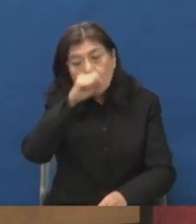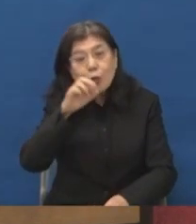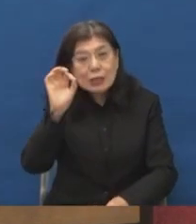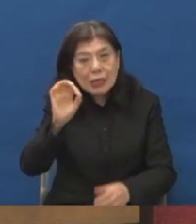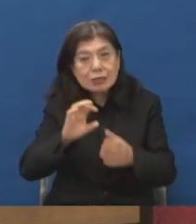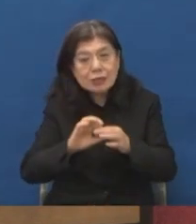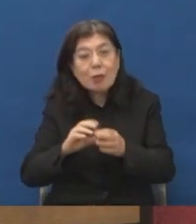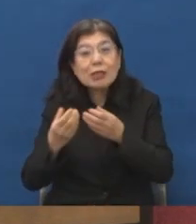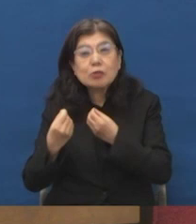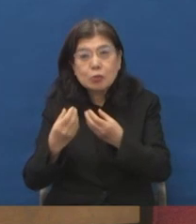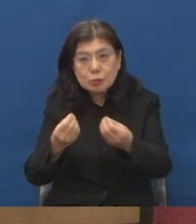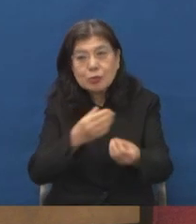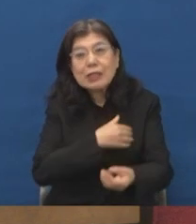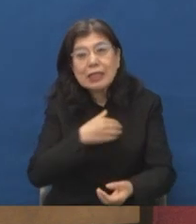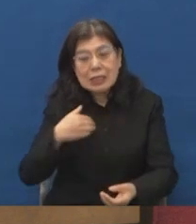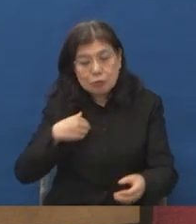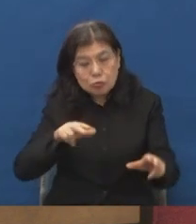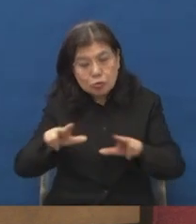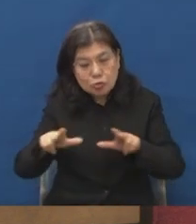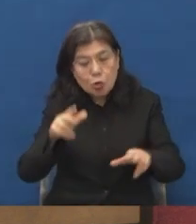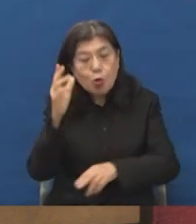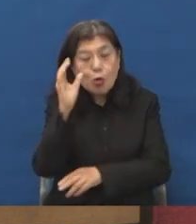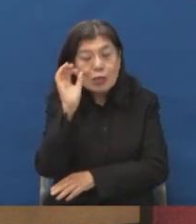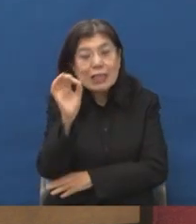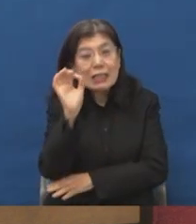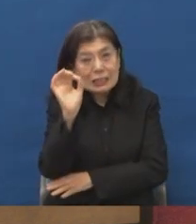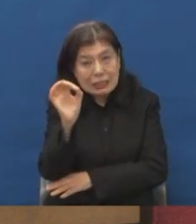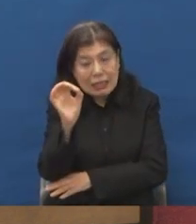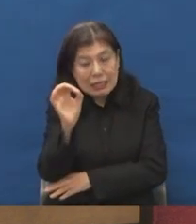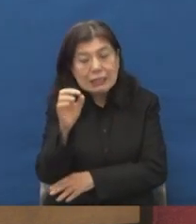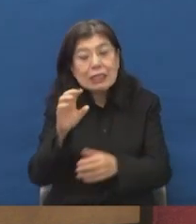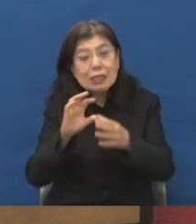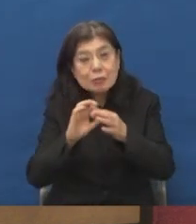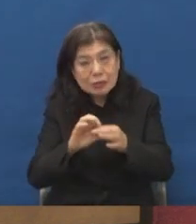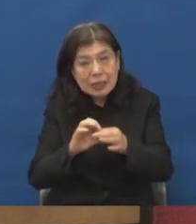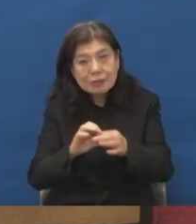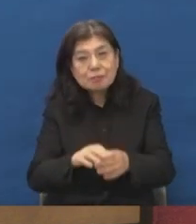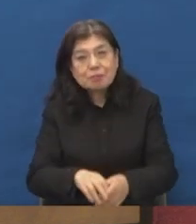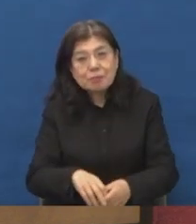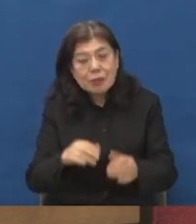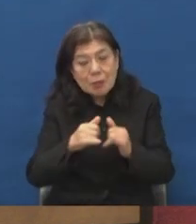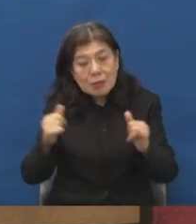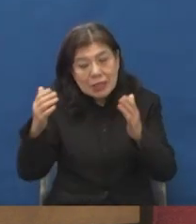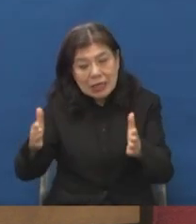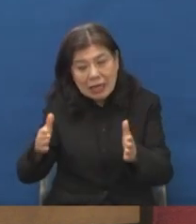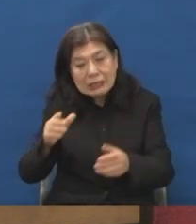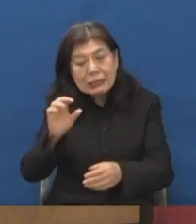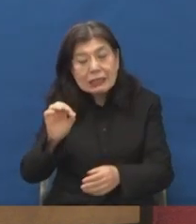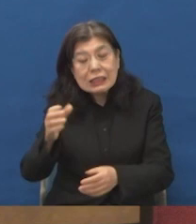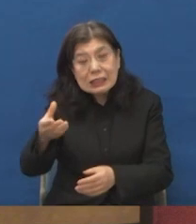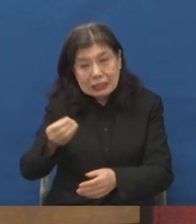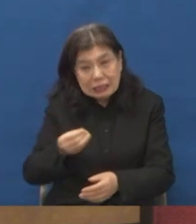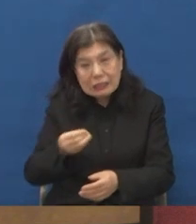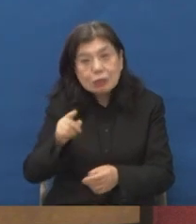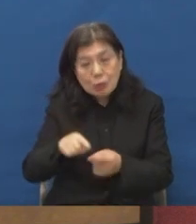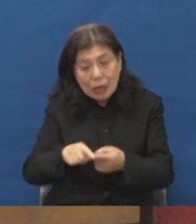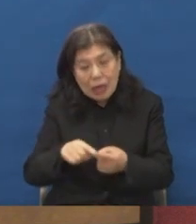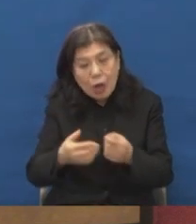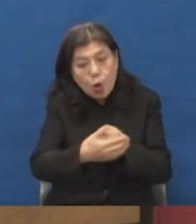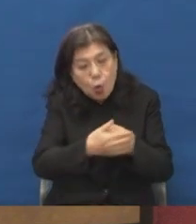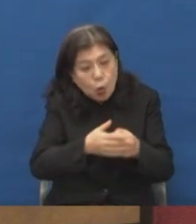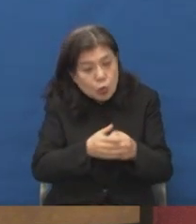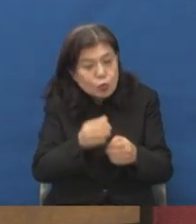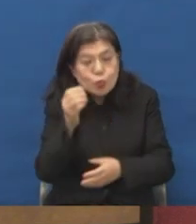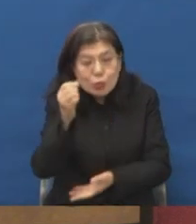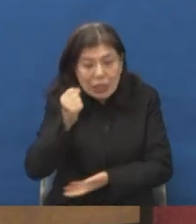可能な行財政の確立に向け、コスト削減、民間資金の獲得や保有財産の戦略的